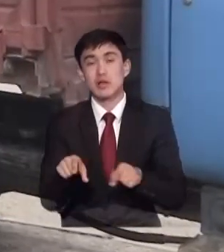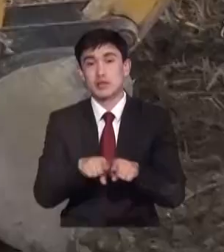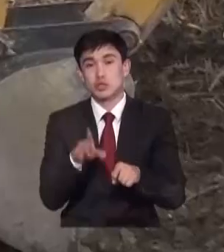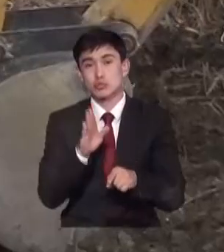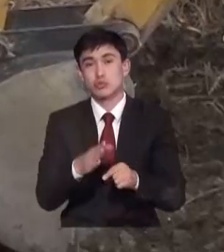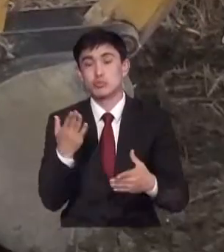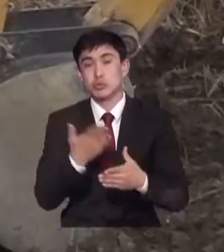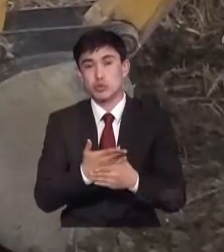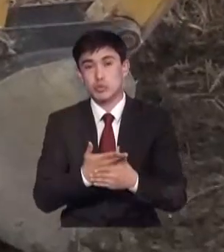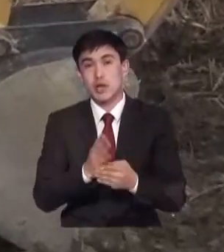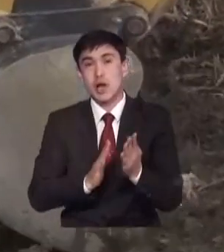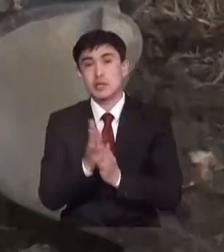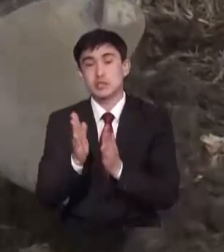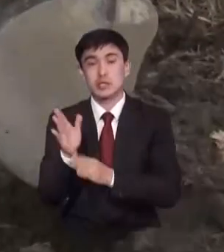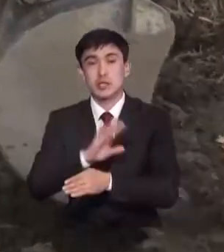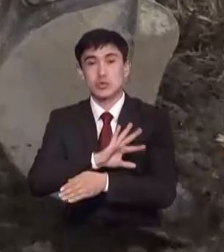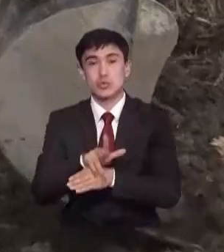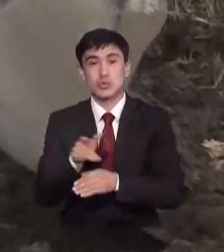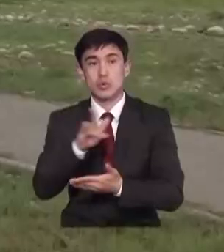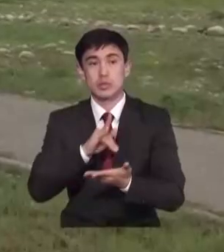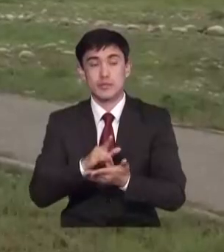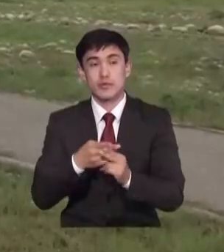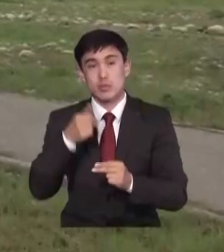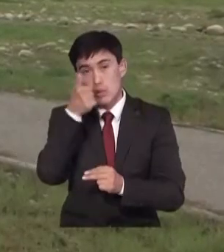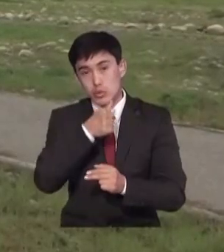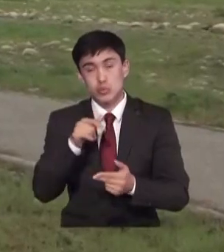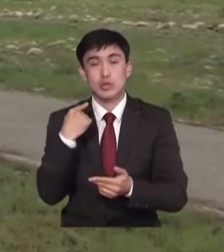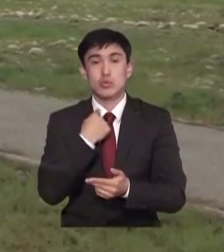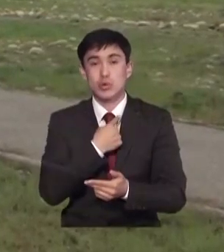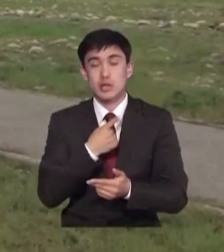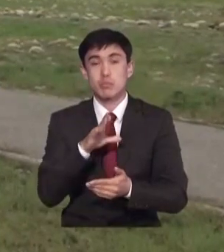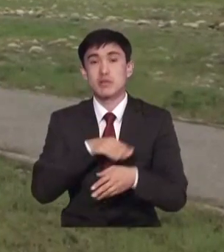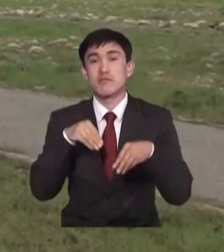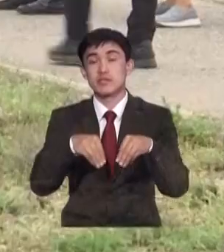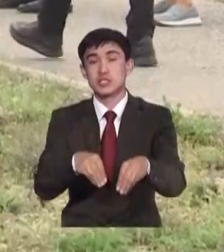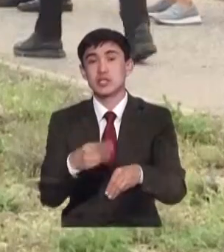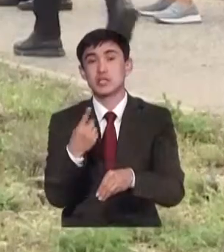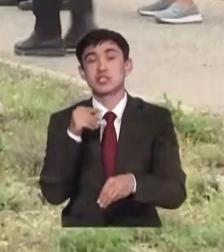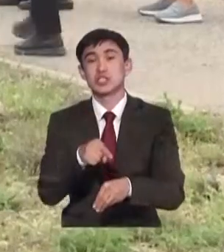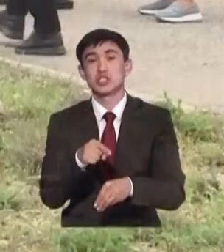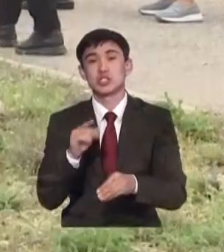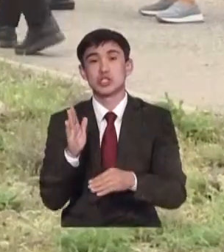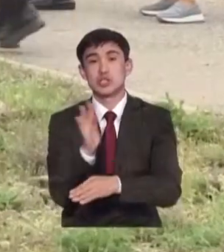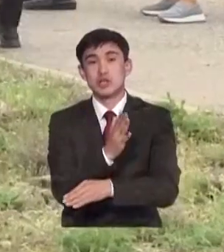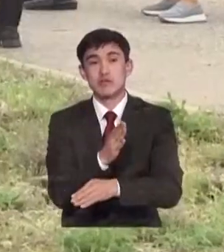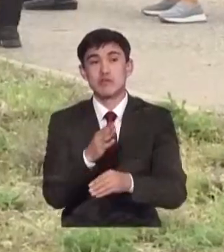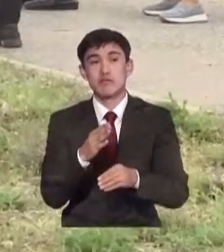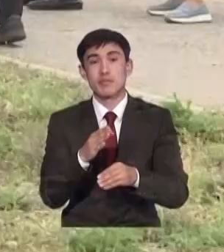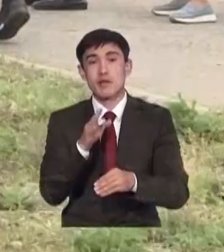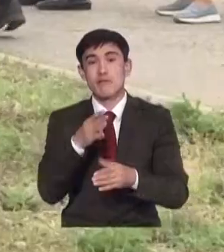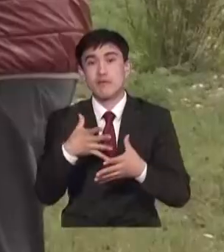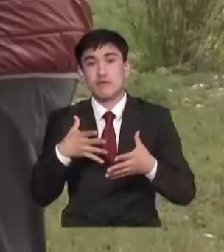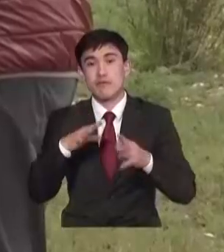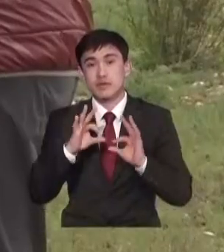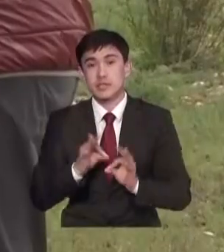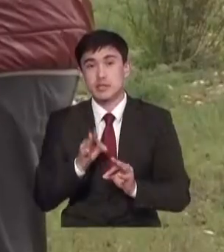будет способствовать озеленению города. Стоит отметить, что в этом году в Талдыкургане уже было высажено около 1000 саженцев. В осенний период планируется